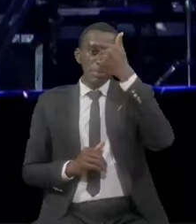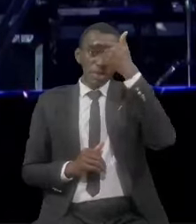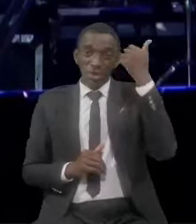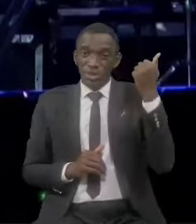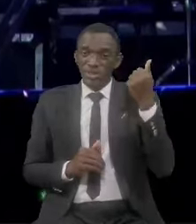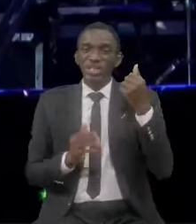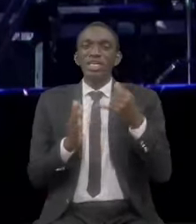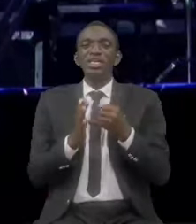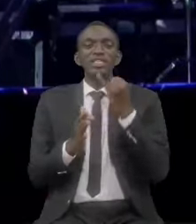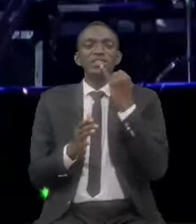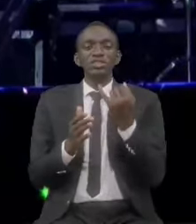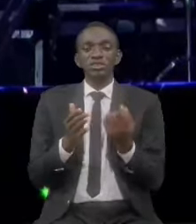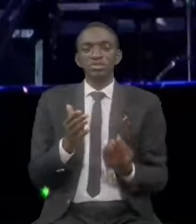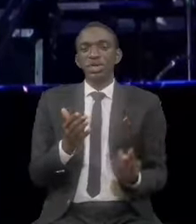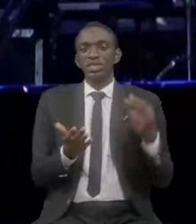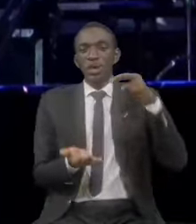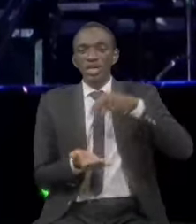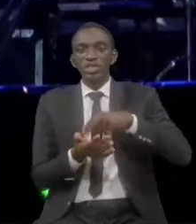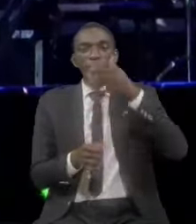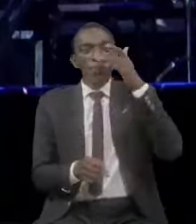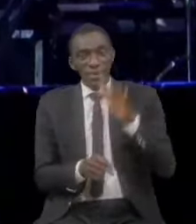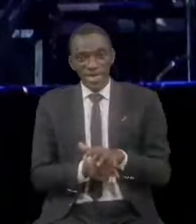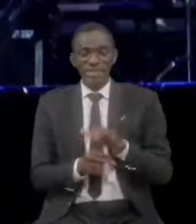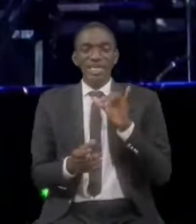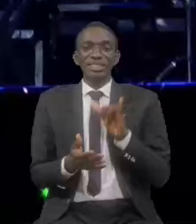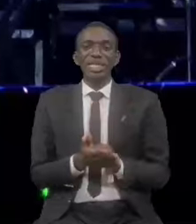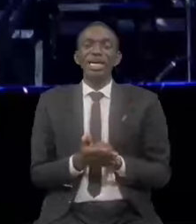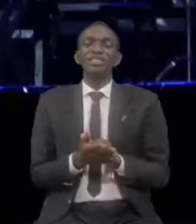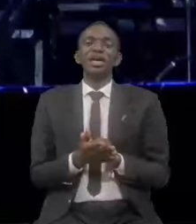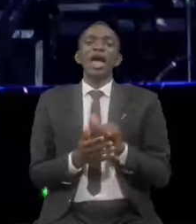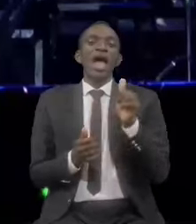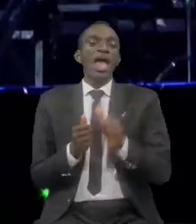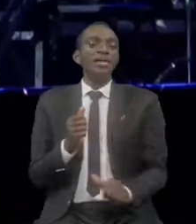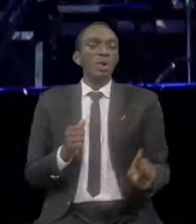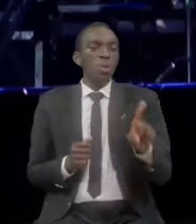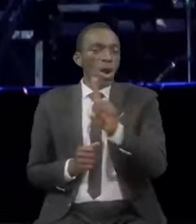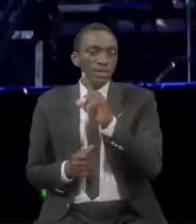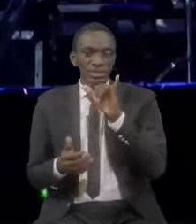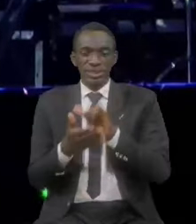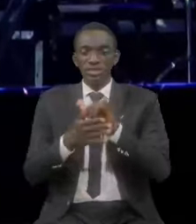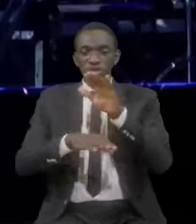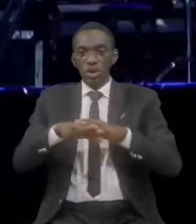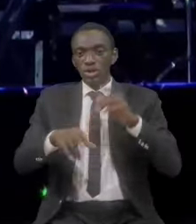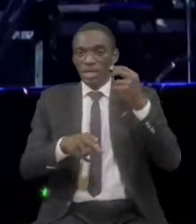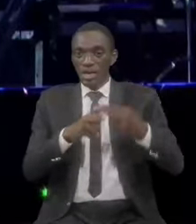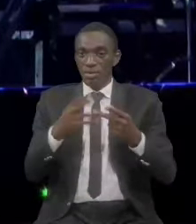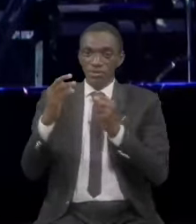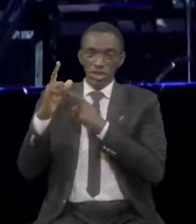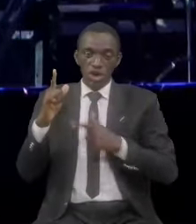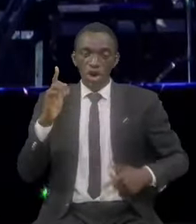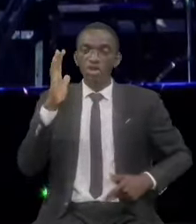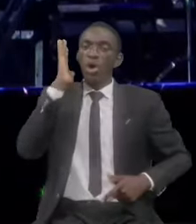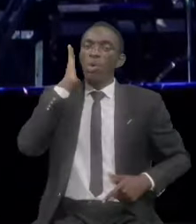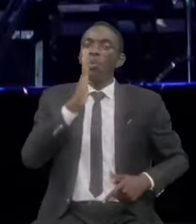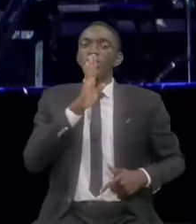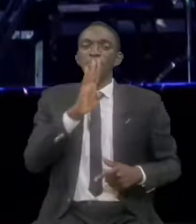parce que sa promesse de résurrection est que quiconque invoquera le nom du Seigneur